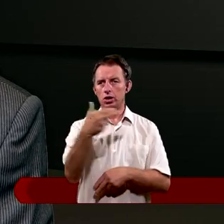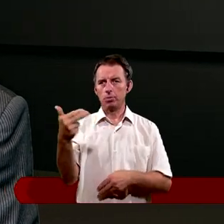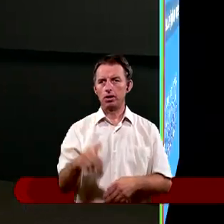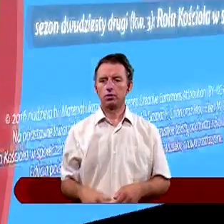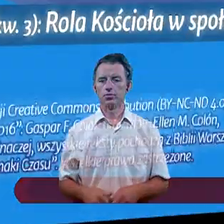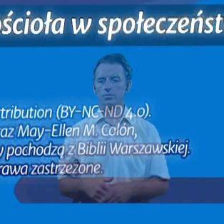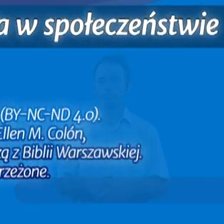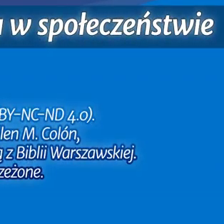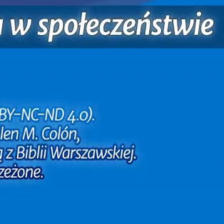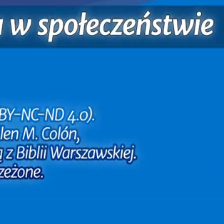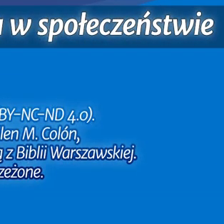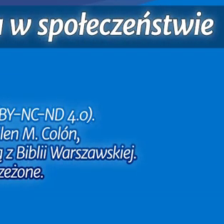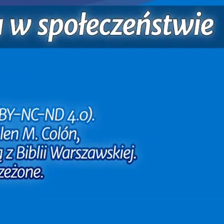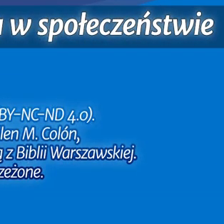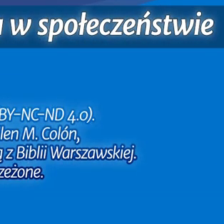temat.